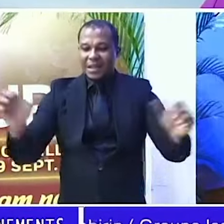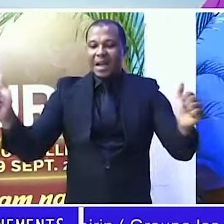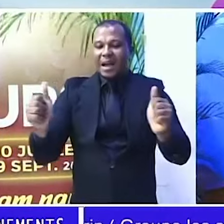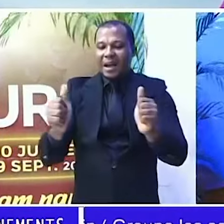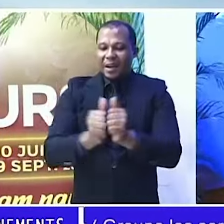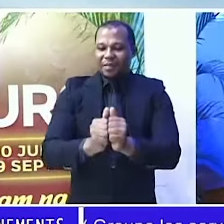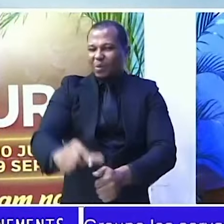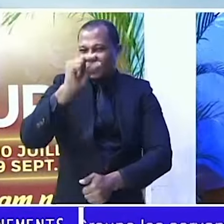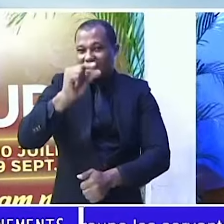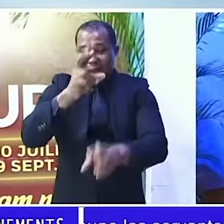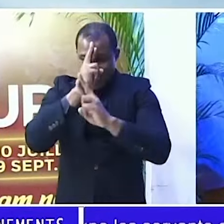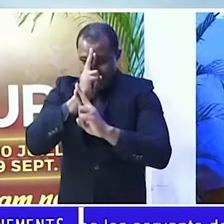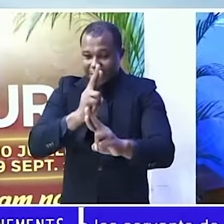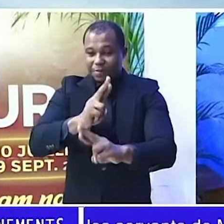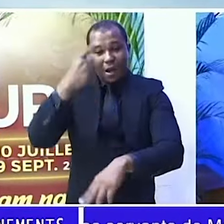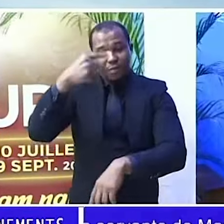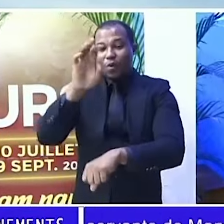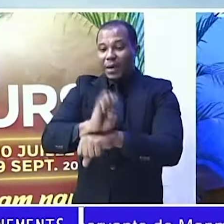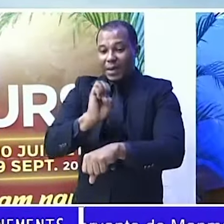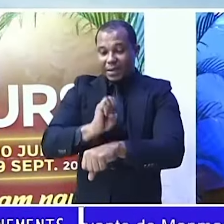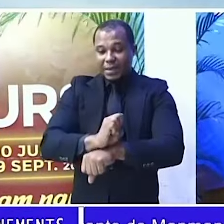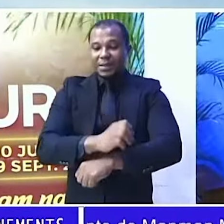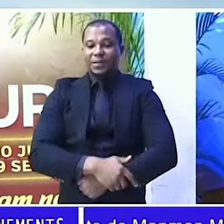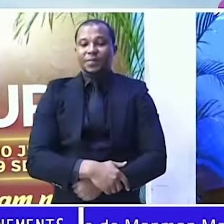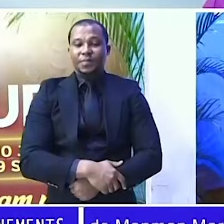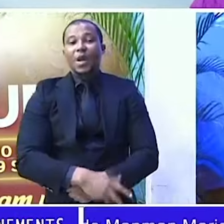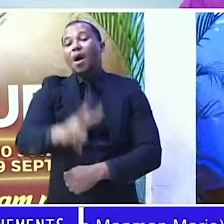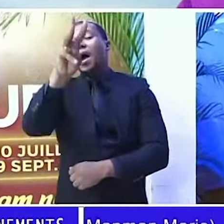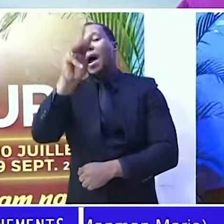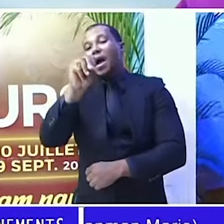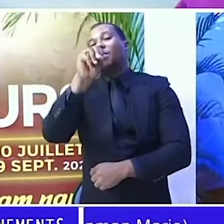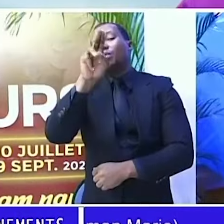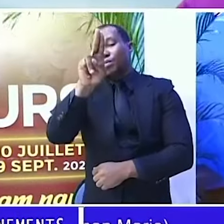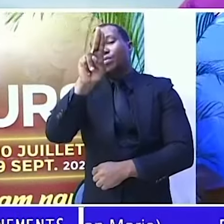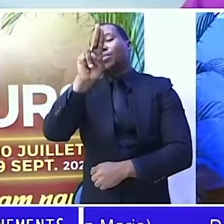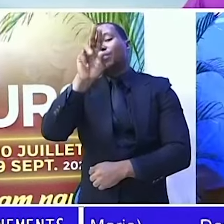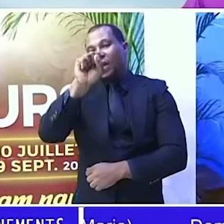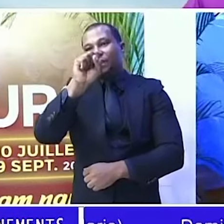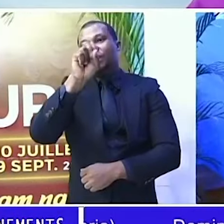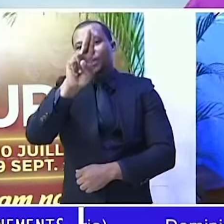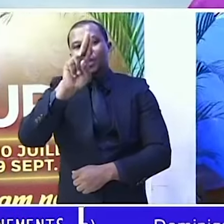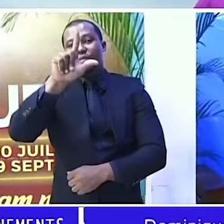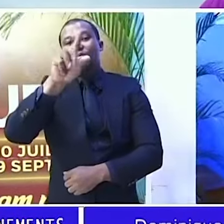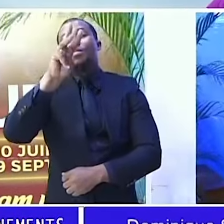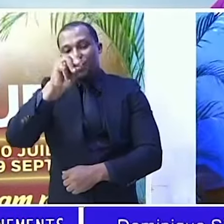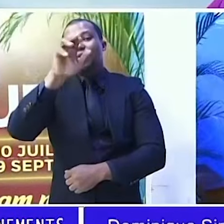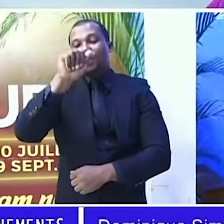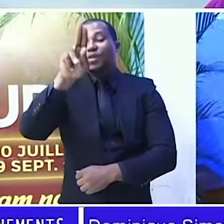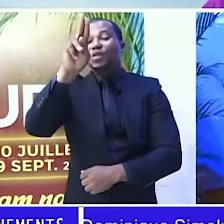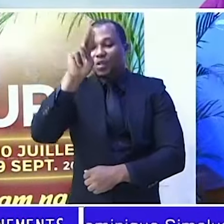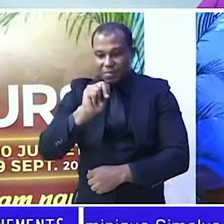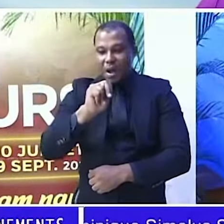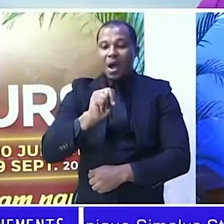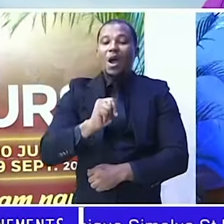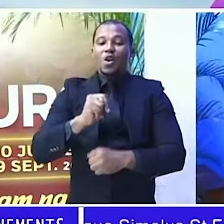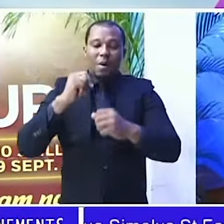Là. D'ailleurs, musulmans yon même yon couvri cheveux yon, protestants yon mette rad long, des fois rad la même li kon trop trop long pour yon